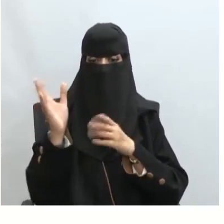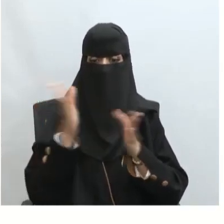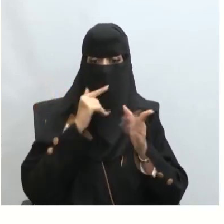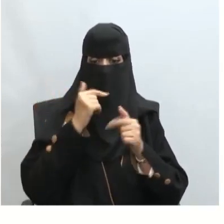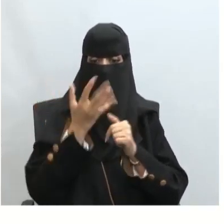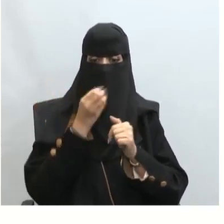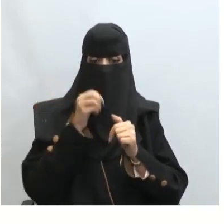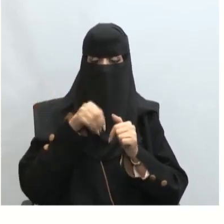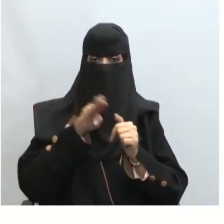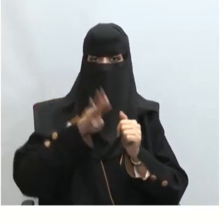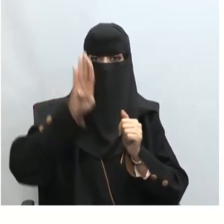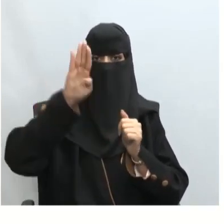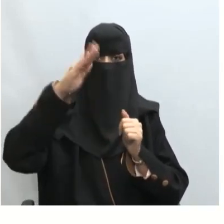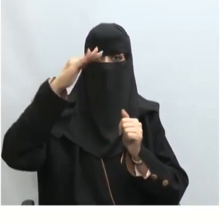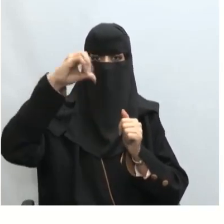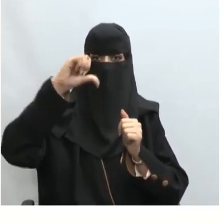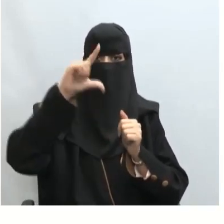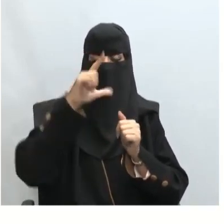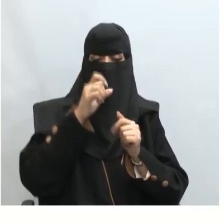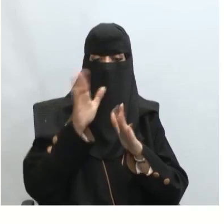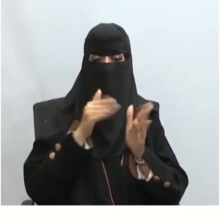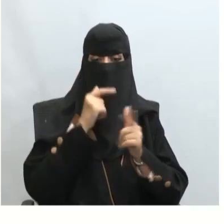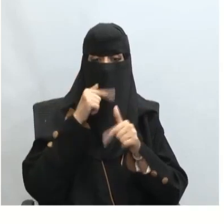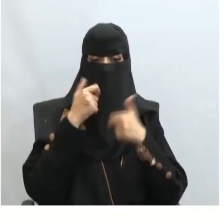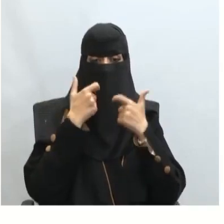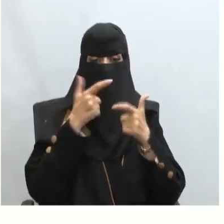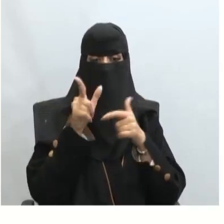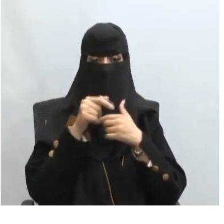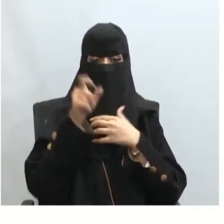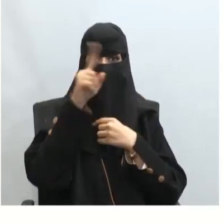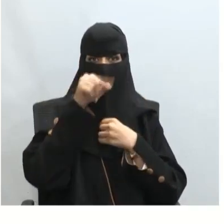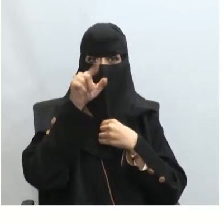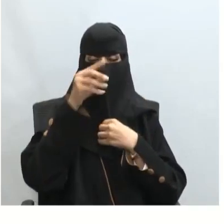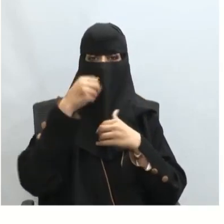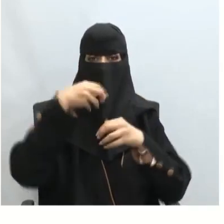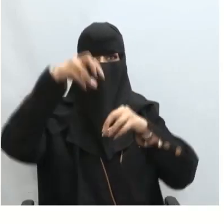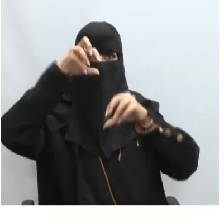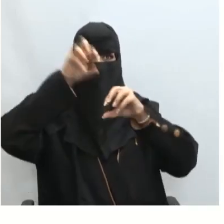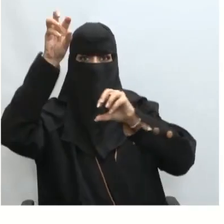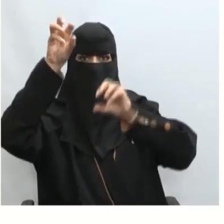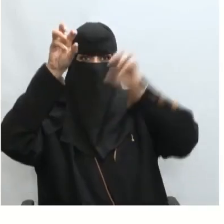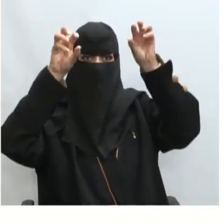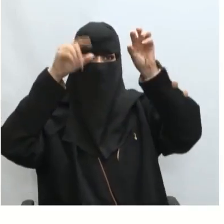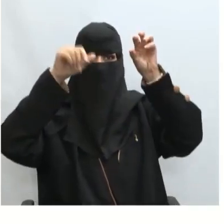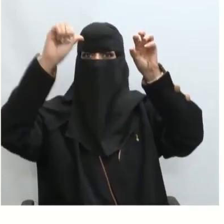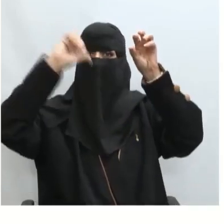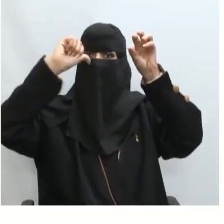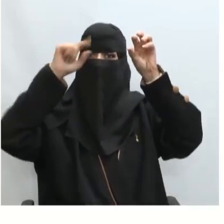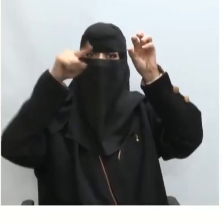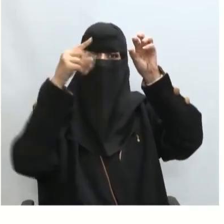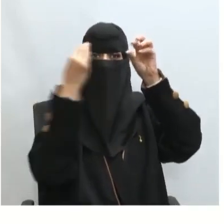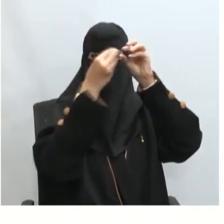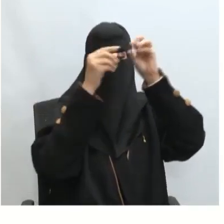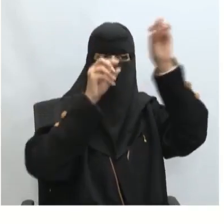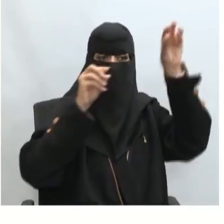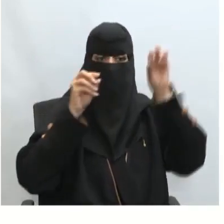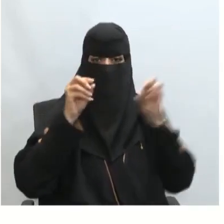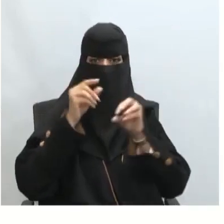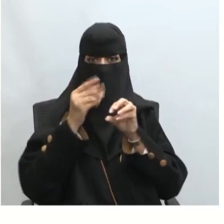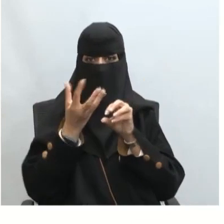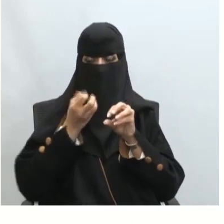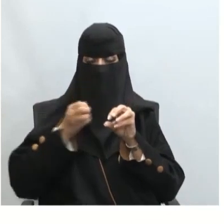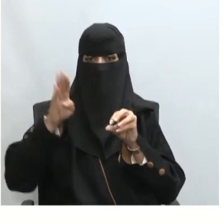يعطيني كحول لاحظ توزع الماء على الالكيل واعطاني